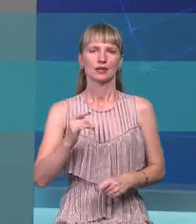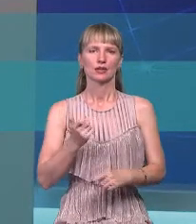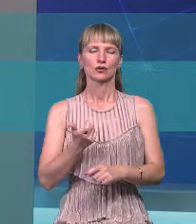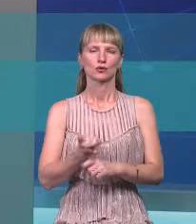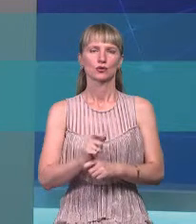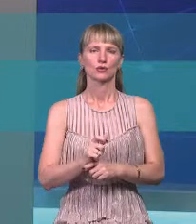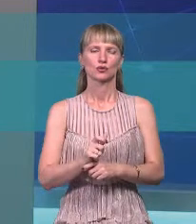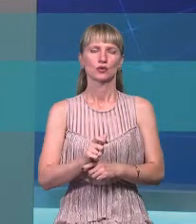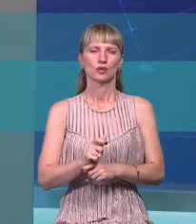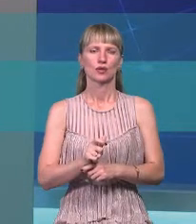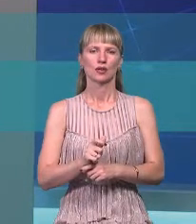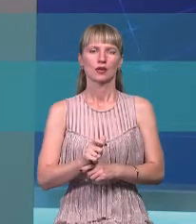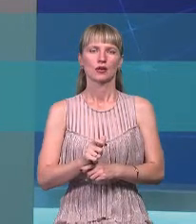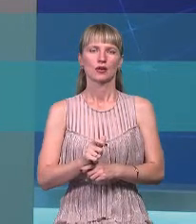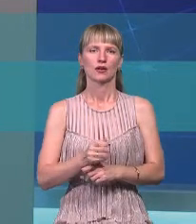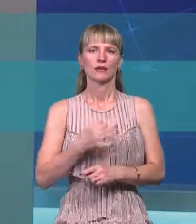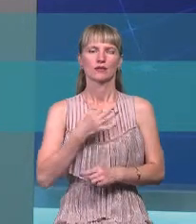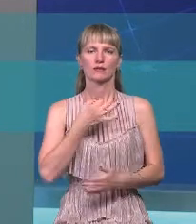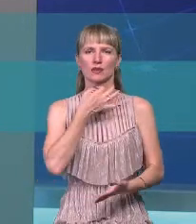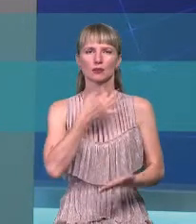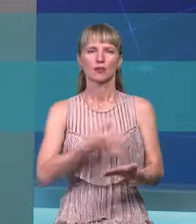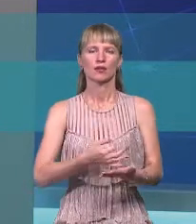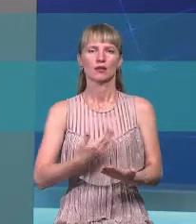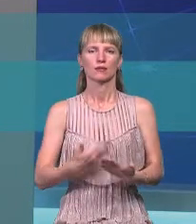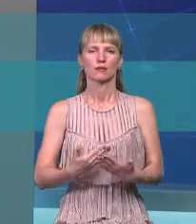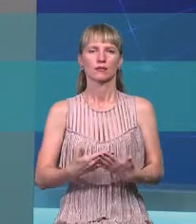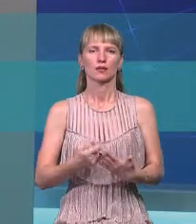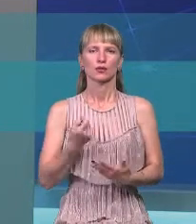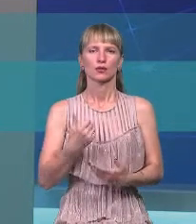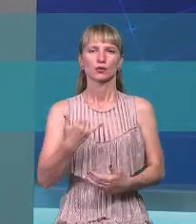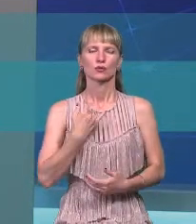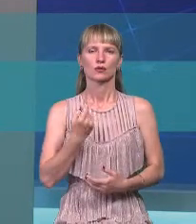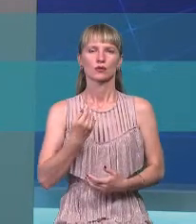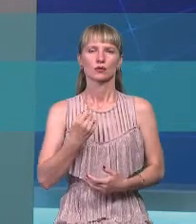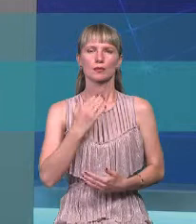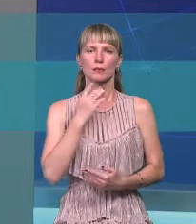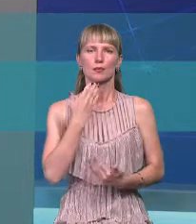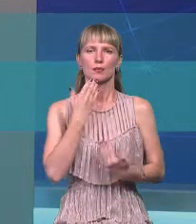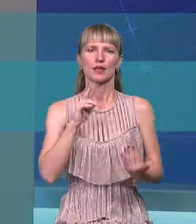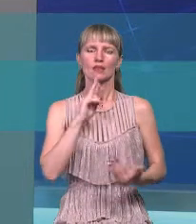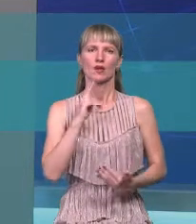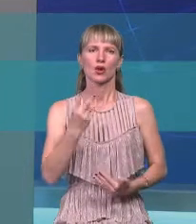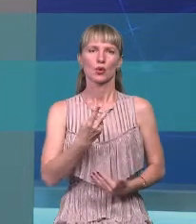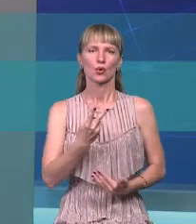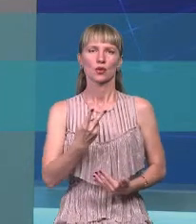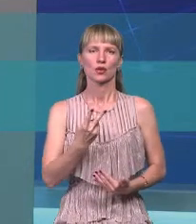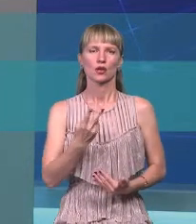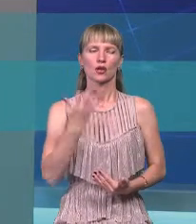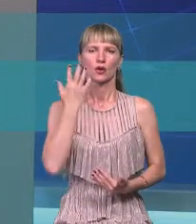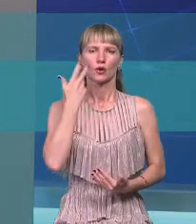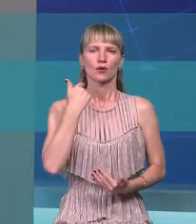великою відповідальністю, не те, що дуже великою відповідальністю, ну, скажімо так, трошки в нас оце за останні два роки,